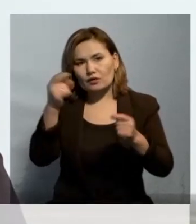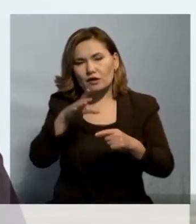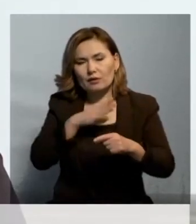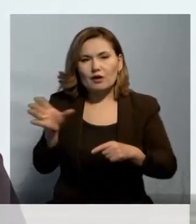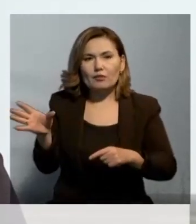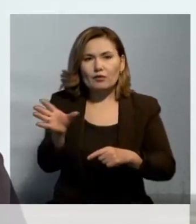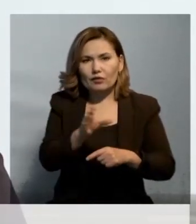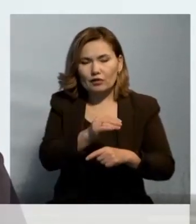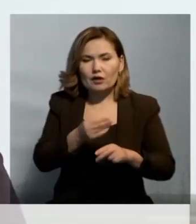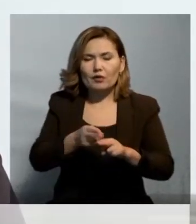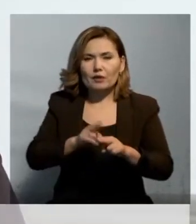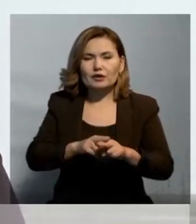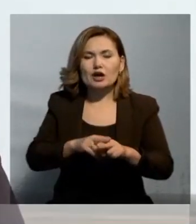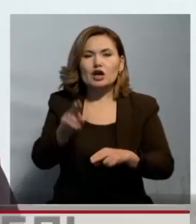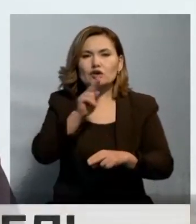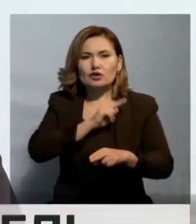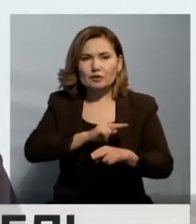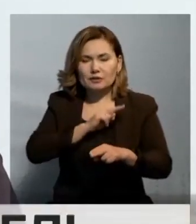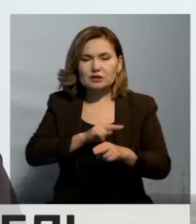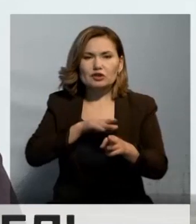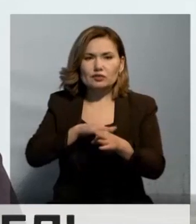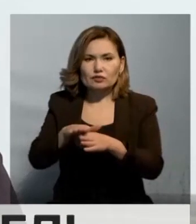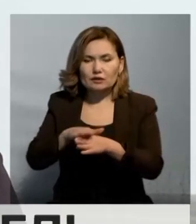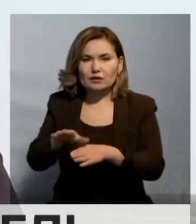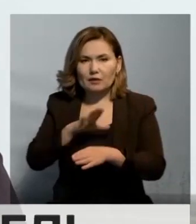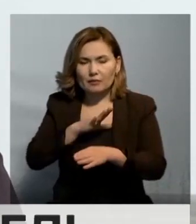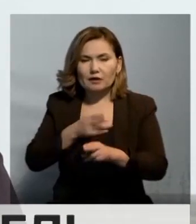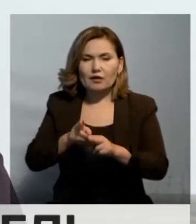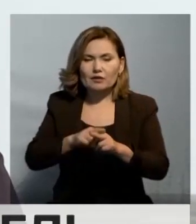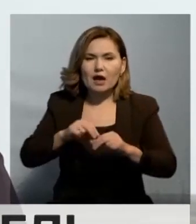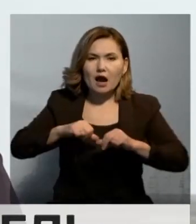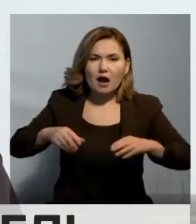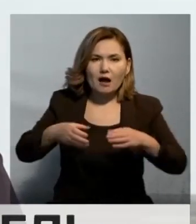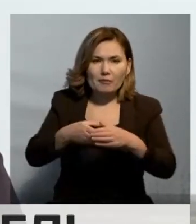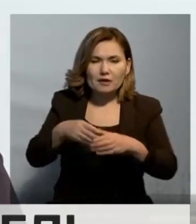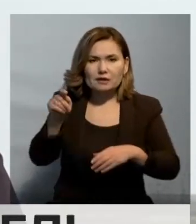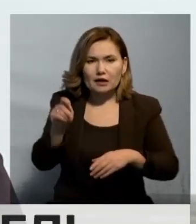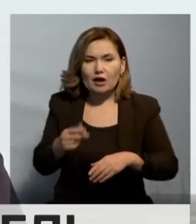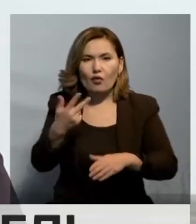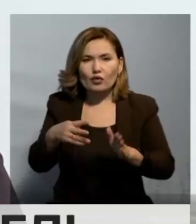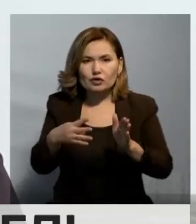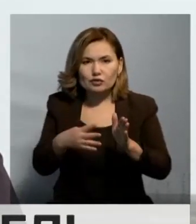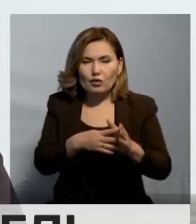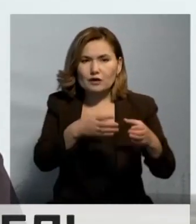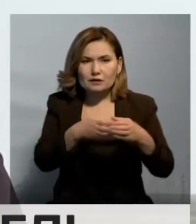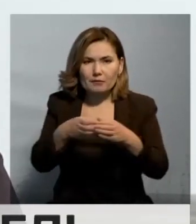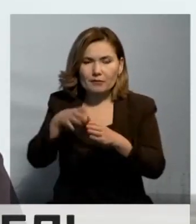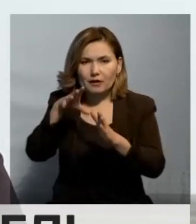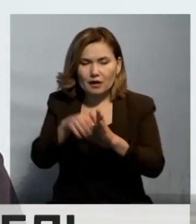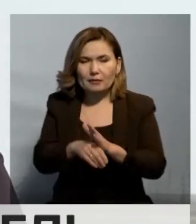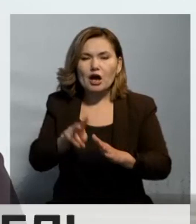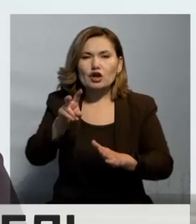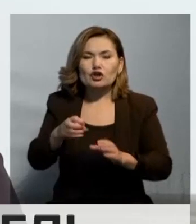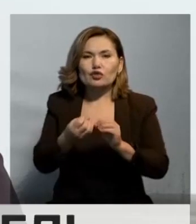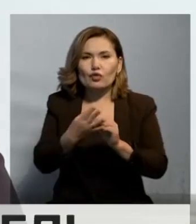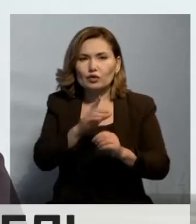бүкіл жұмыстар сол жерге қазір айналып, 39 бригада, оның ішінде 214